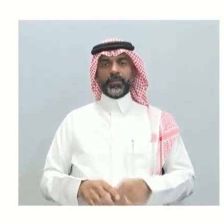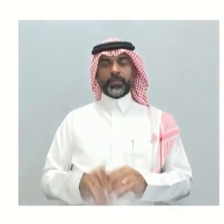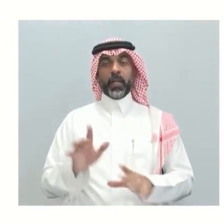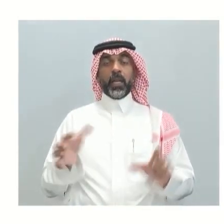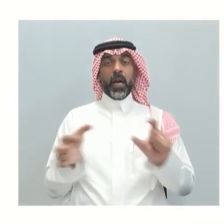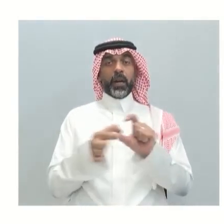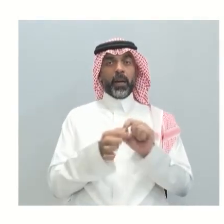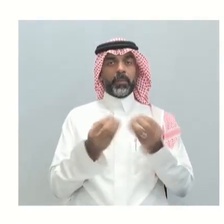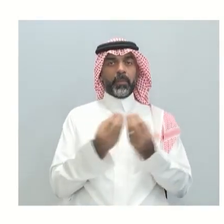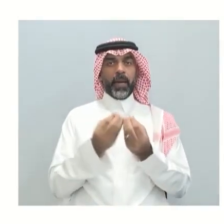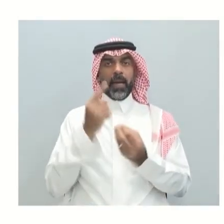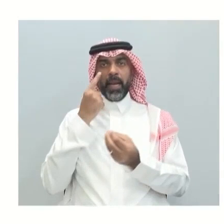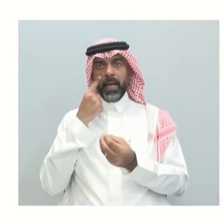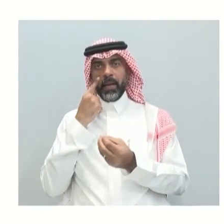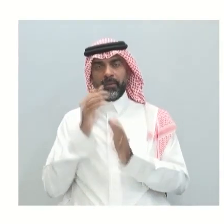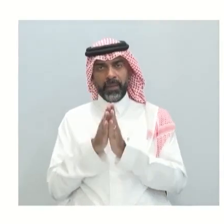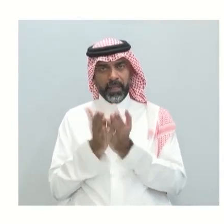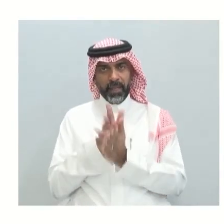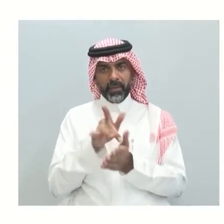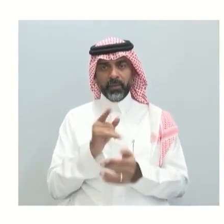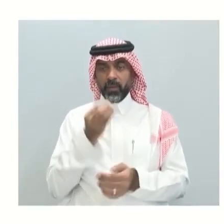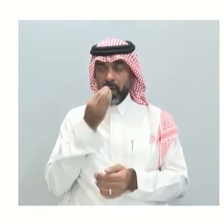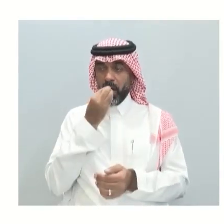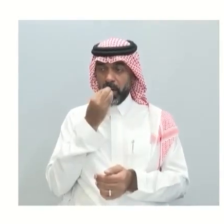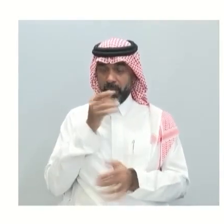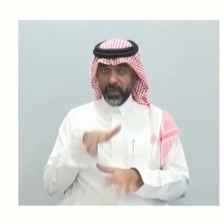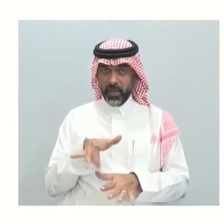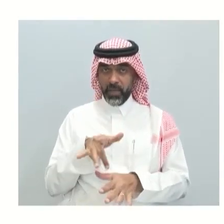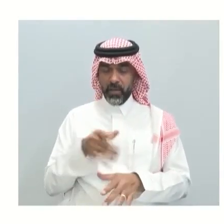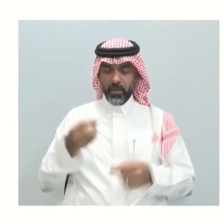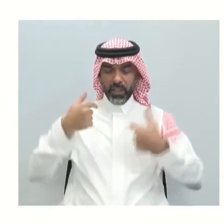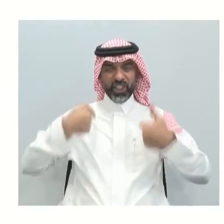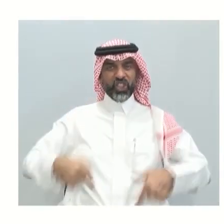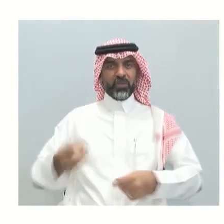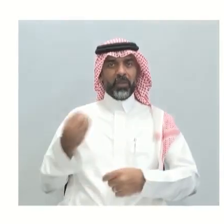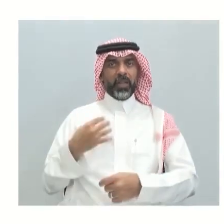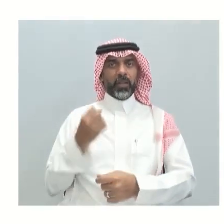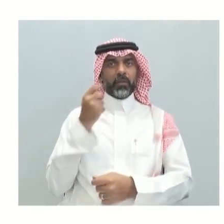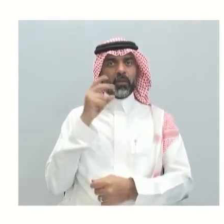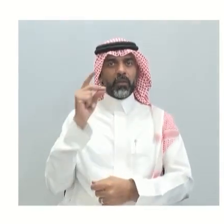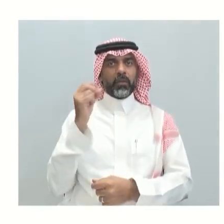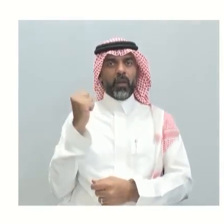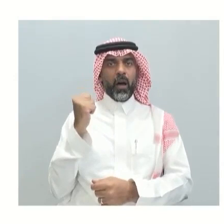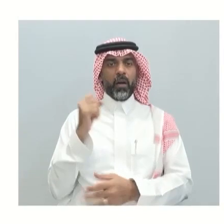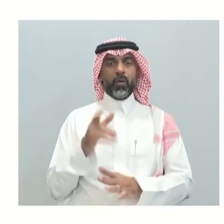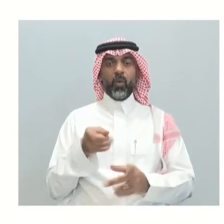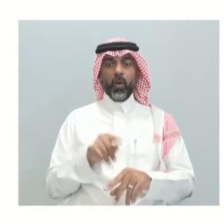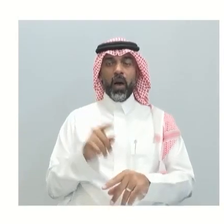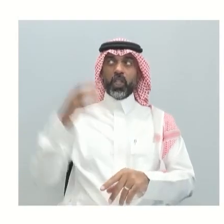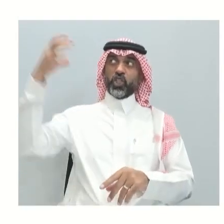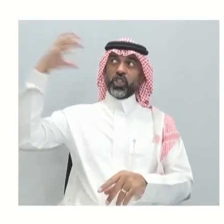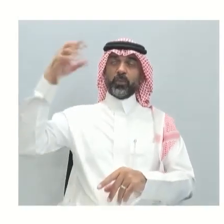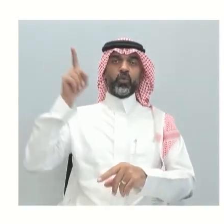ظهر معنا في الكتاب عندما ناكل الطعام نزود اجسامنا بالطاقه وعند معرفتنا بان الشمس هي المصدر الاساسي